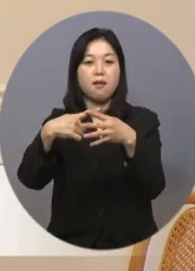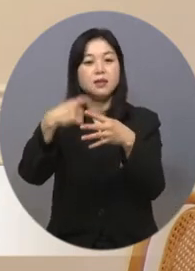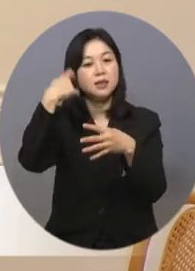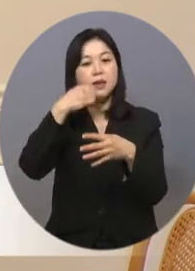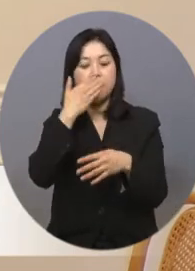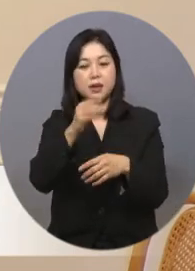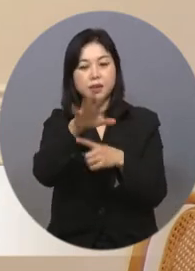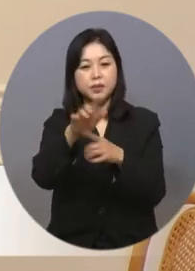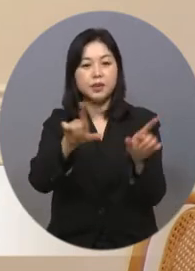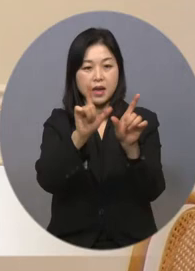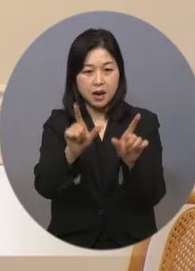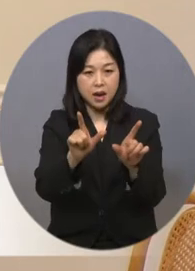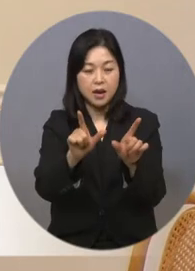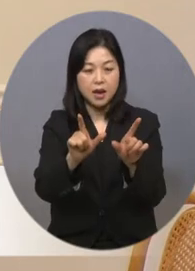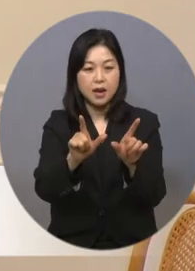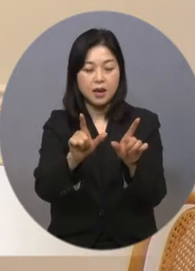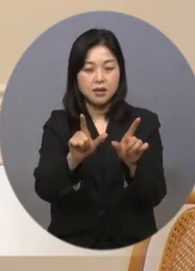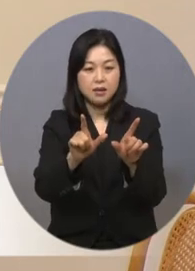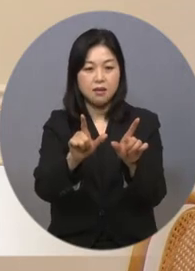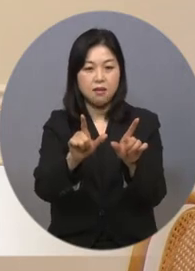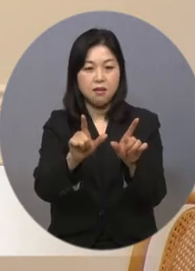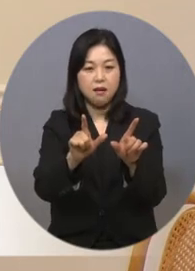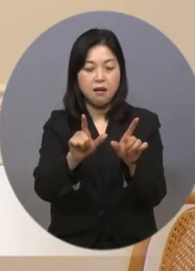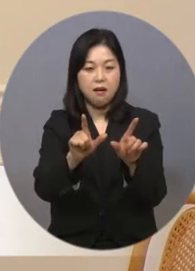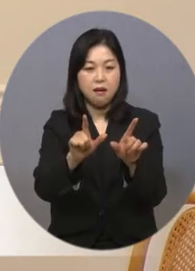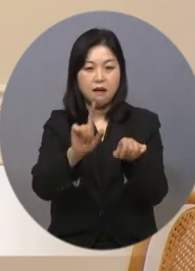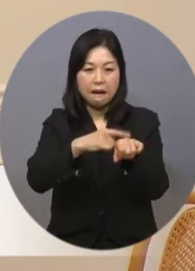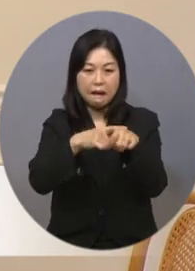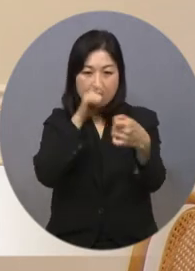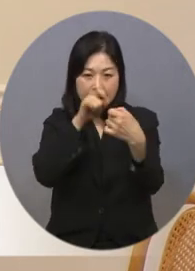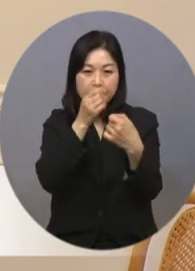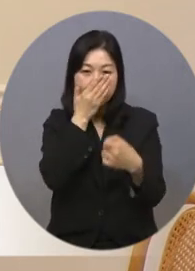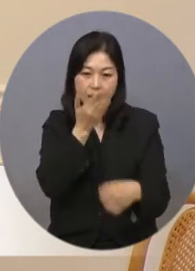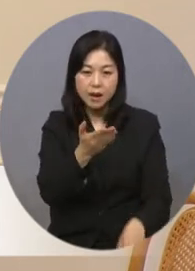보니까 자연이 당연히 가까워질 수밖에 없었고